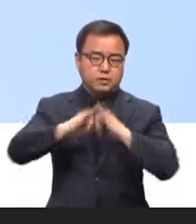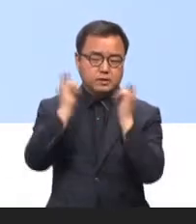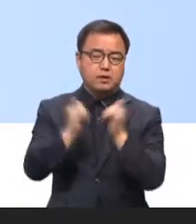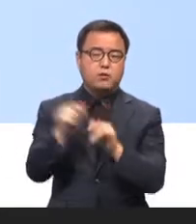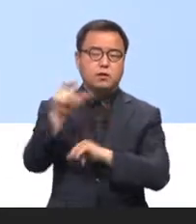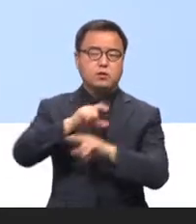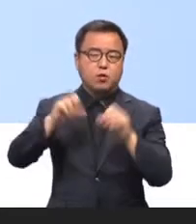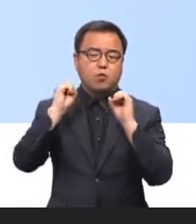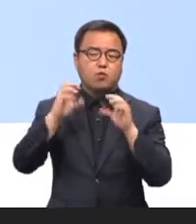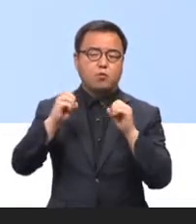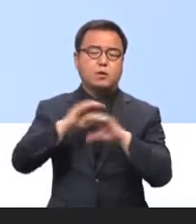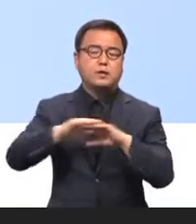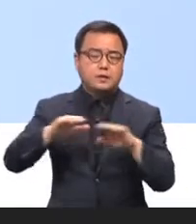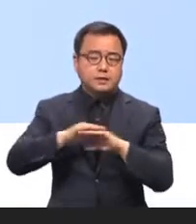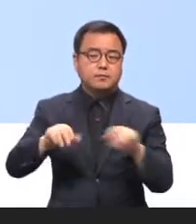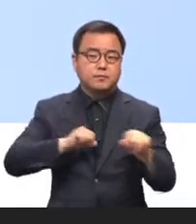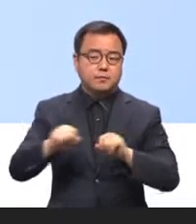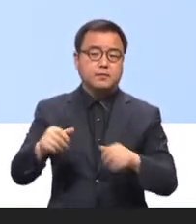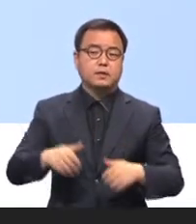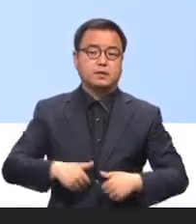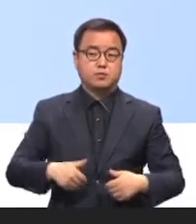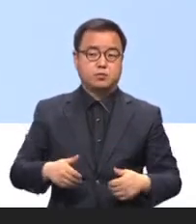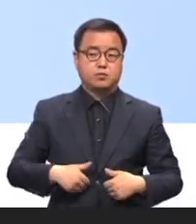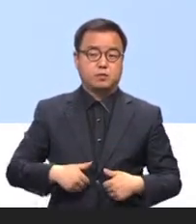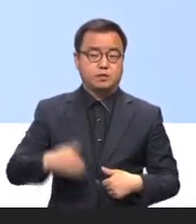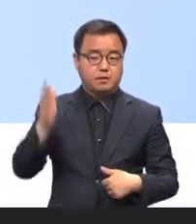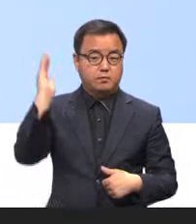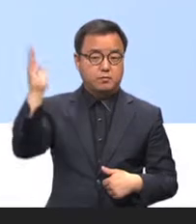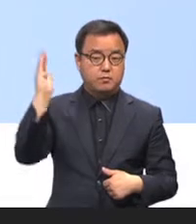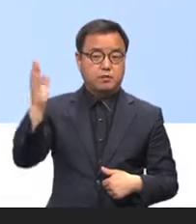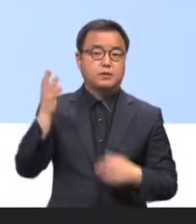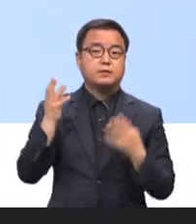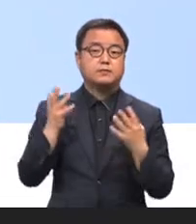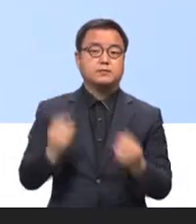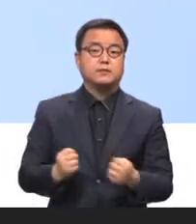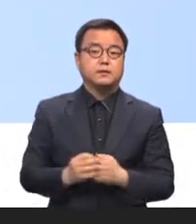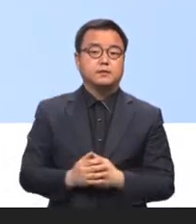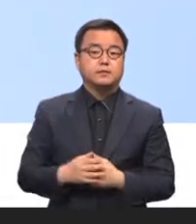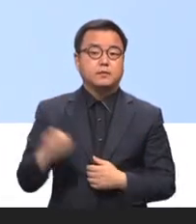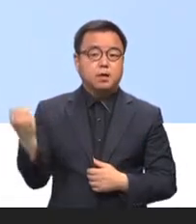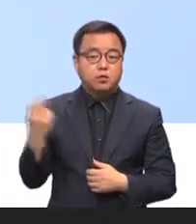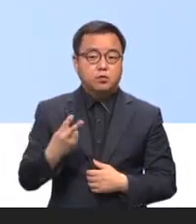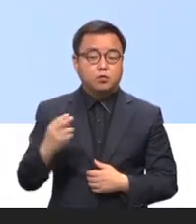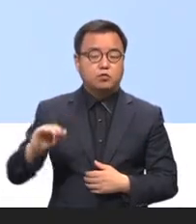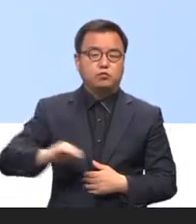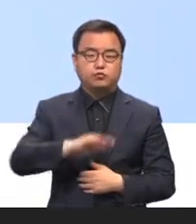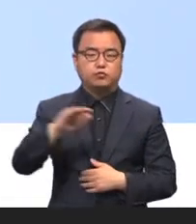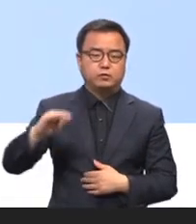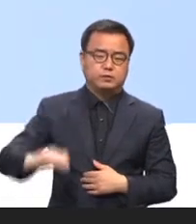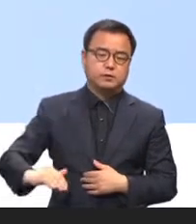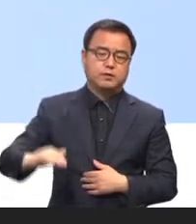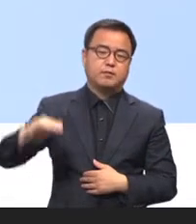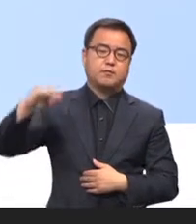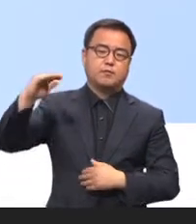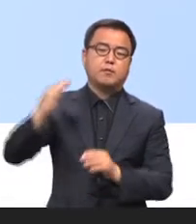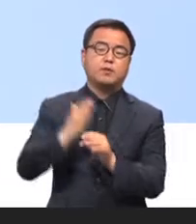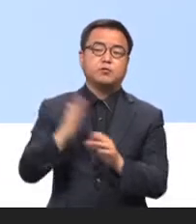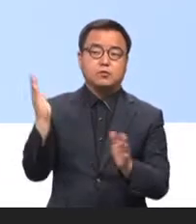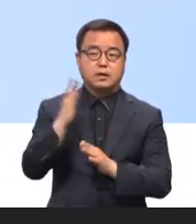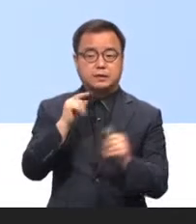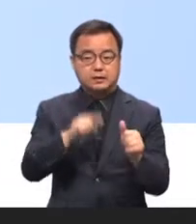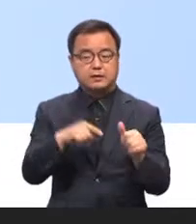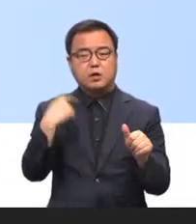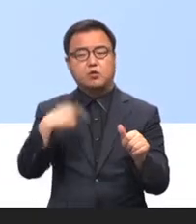적극적으로 대응할 필요가 있다 이런 목소리가 많이 나옵니다 일어 불어 서울이 자라나는 학생에게도 이걸 교육하는 게